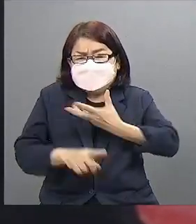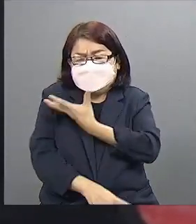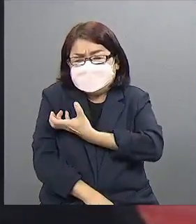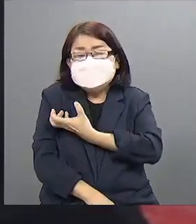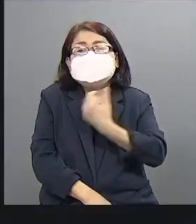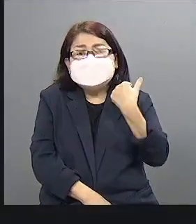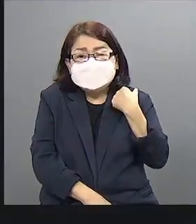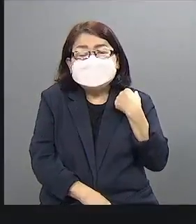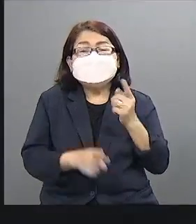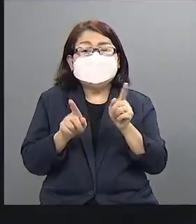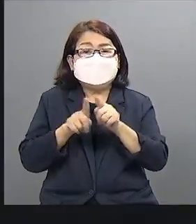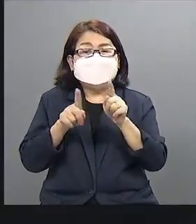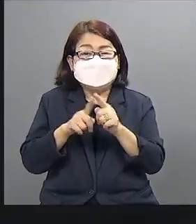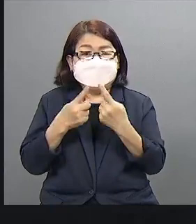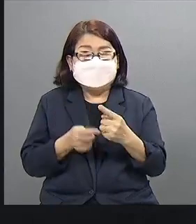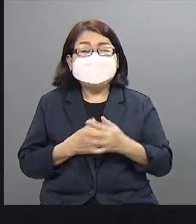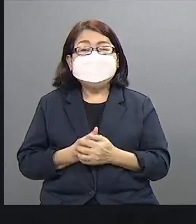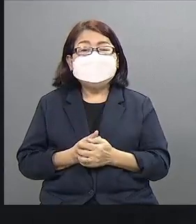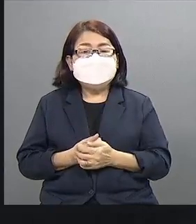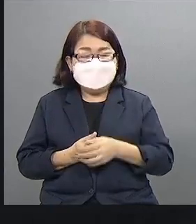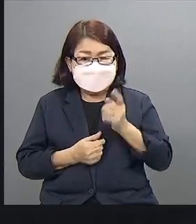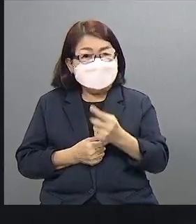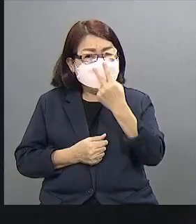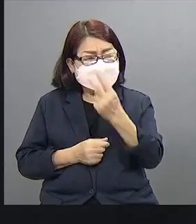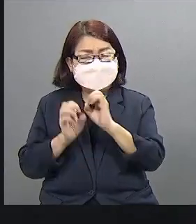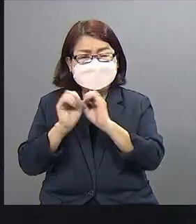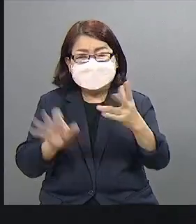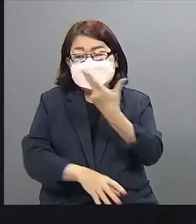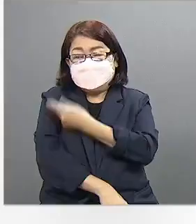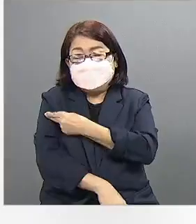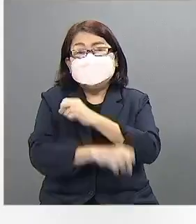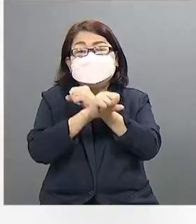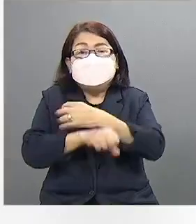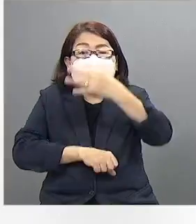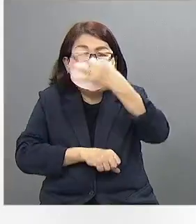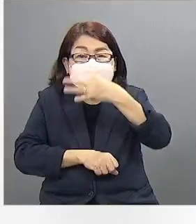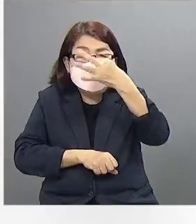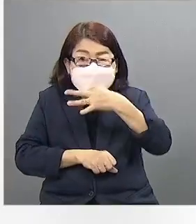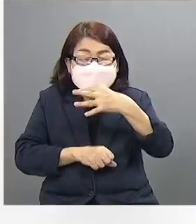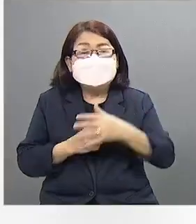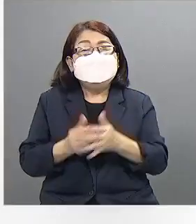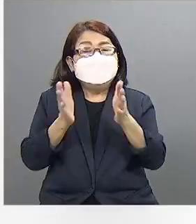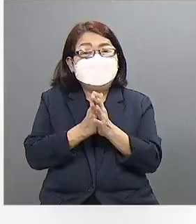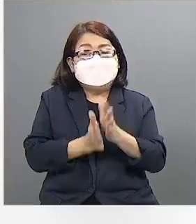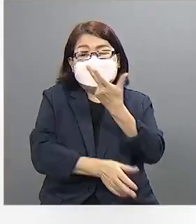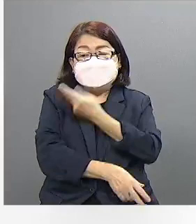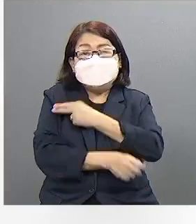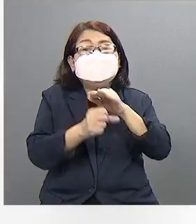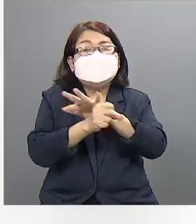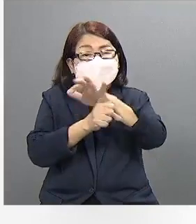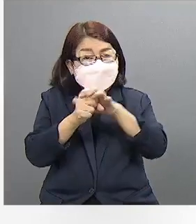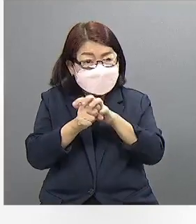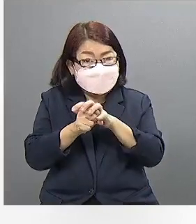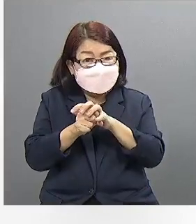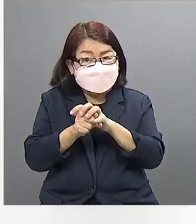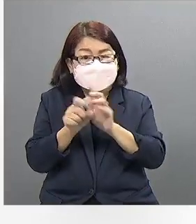ของโควิด-19 และไข้หวัดใหญ่นั้นมันชัดเจนมีประสิทธิภาพมากขึ้นนั่นเองครับ โดยกลุ่มเสี่ยงสามารถจองสิทธิ์ในการฉีดวัคซีนไข้หวัดใหญ่ล่ว